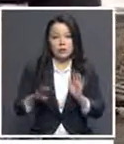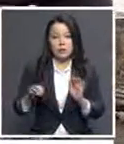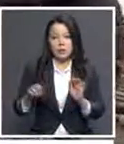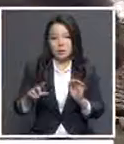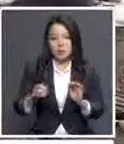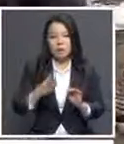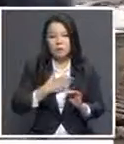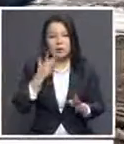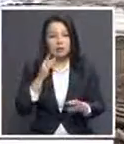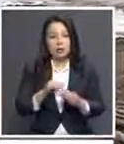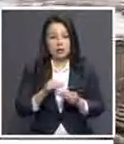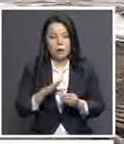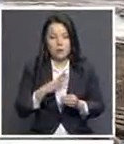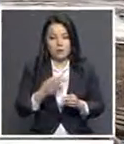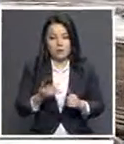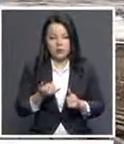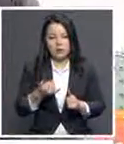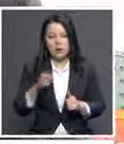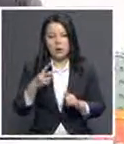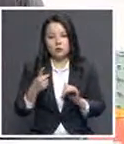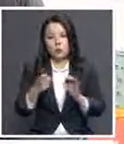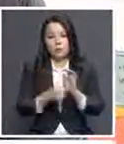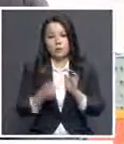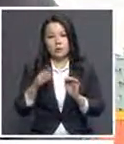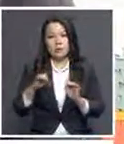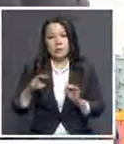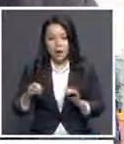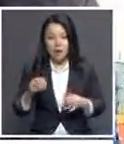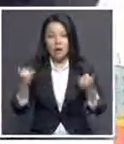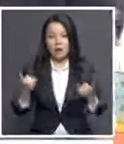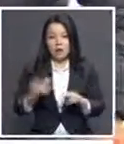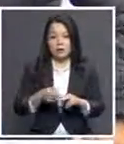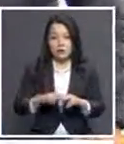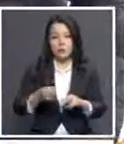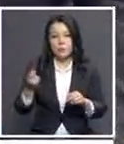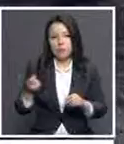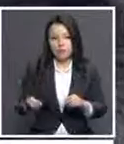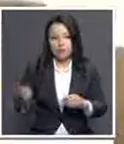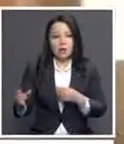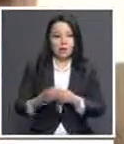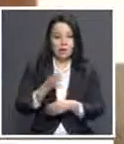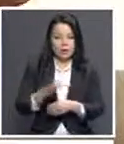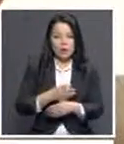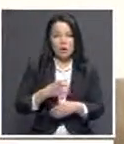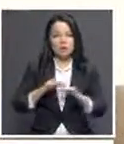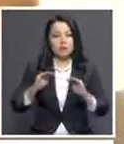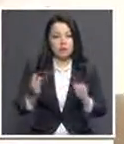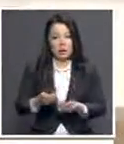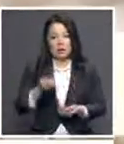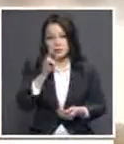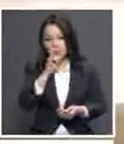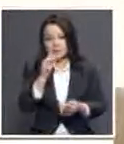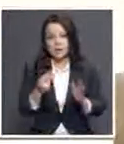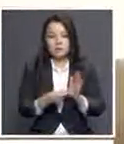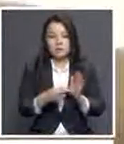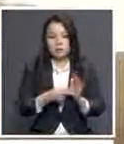биыл 161 теңгеден асқан. Егер бұдан төмен бағамен сатылса, сырттан келетін импорт азайып, дизель тапшылығына әкелуі